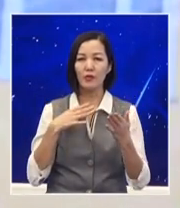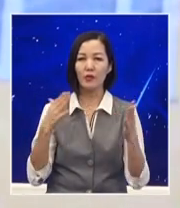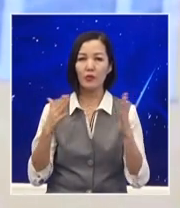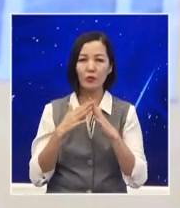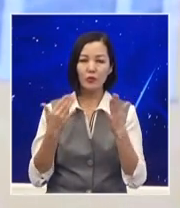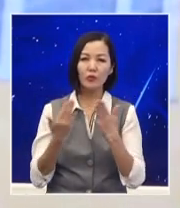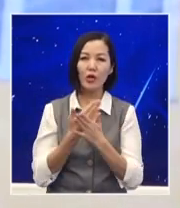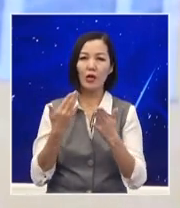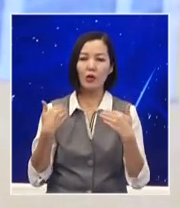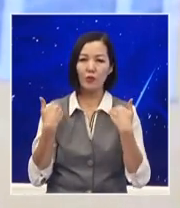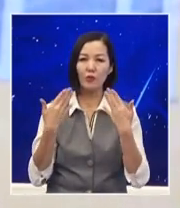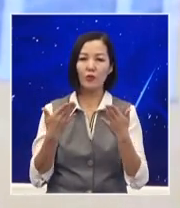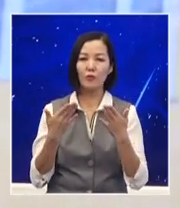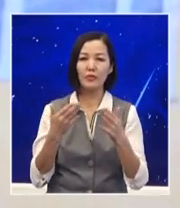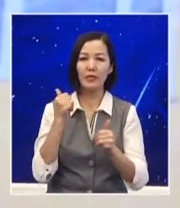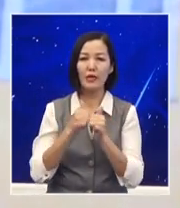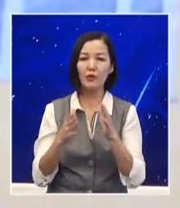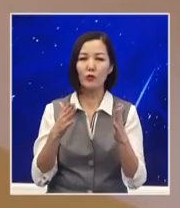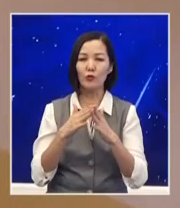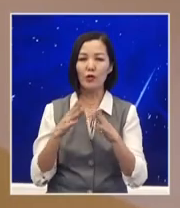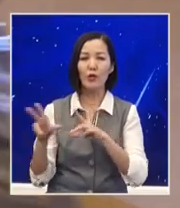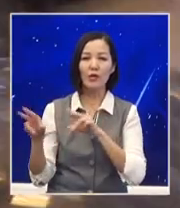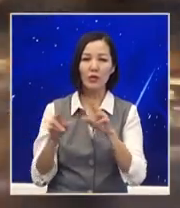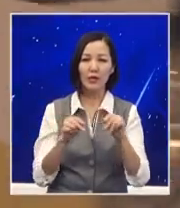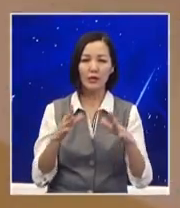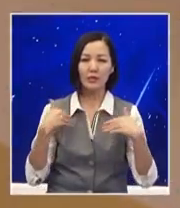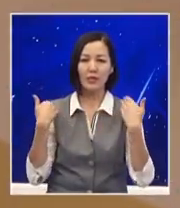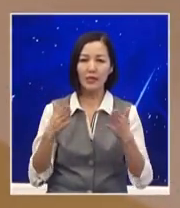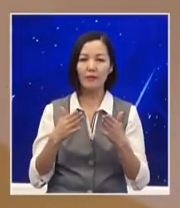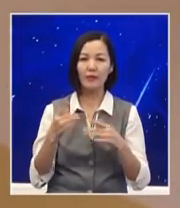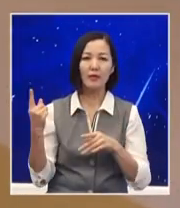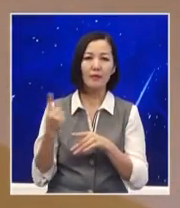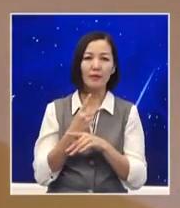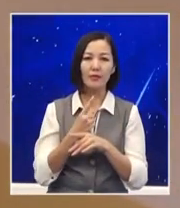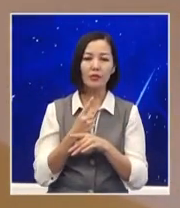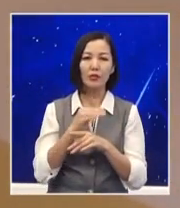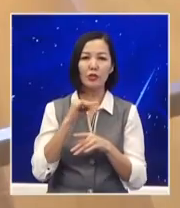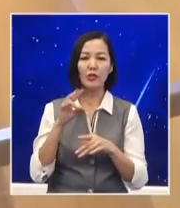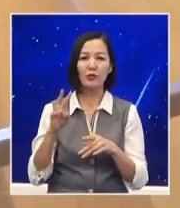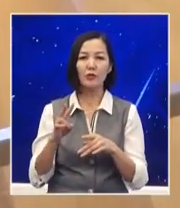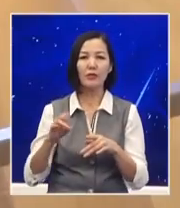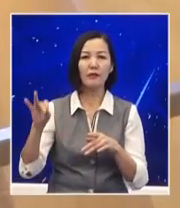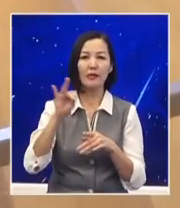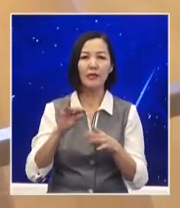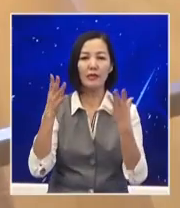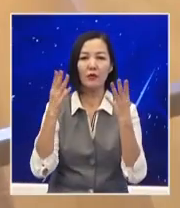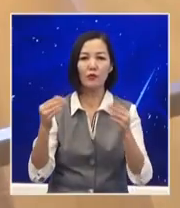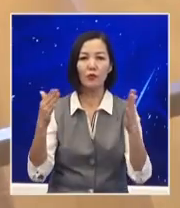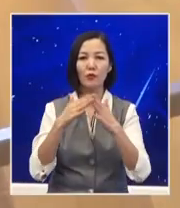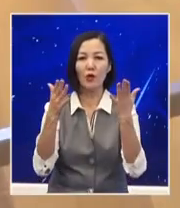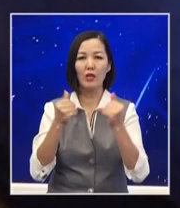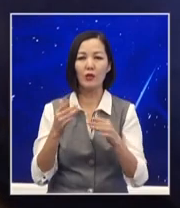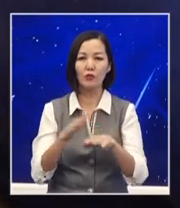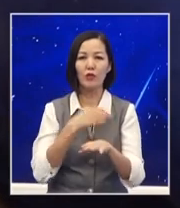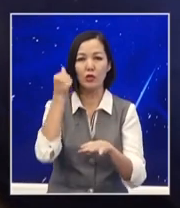болсын, әр үйде жақсылық болсын. 1-желтоқсан шаңырақ шағын ауданының тұрғындары үшін тарихи күн. Баспаналы болуды көп